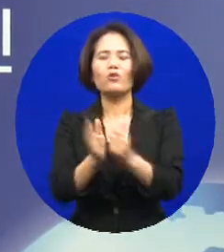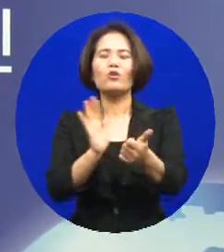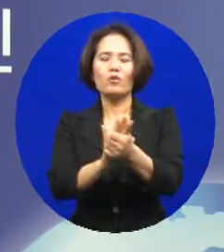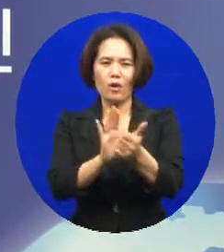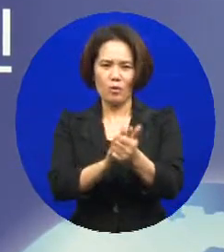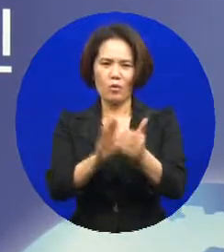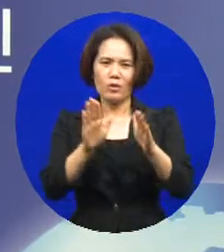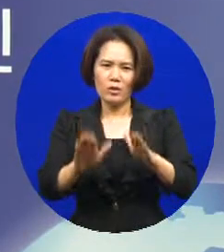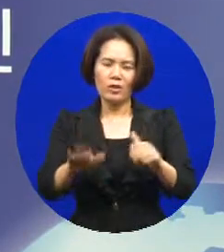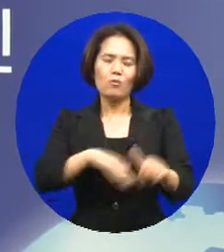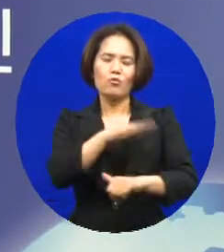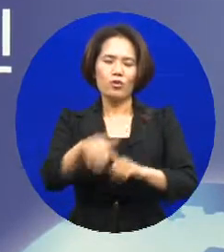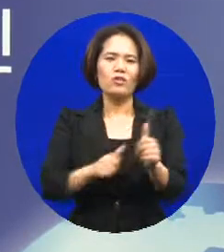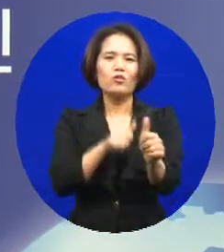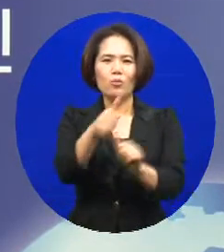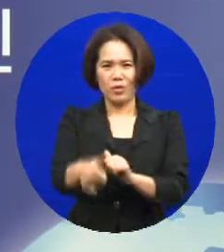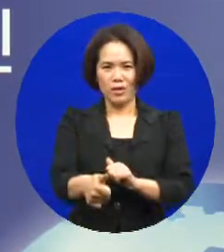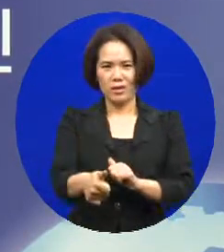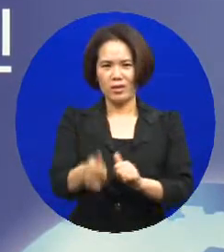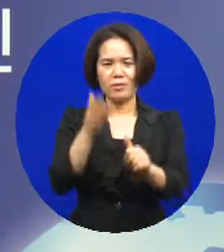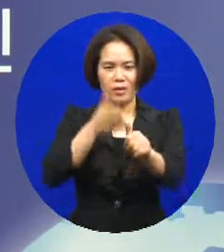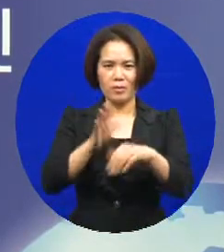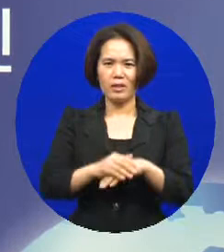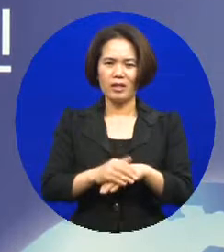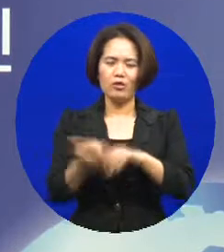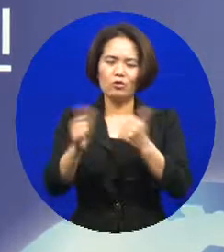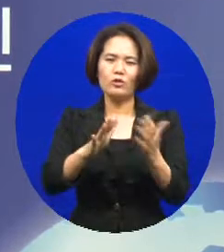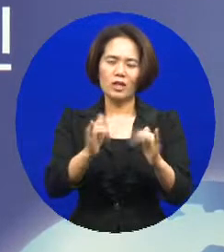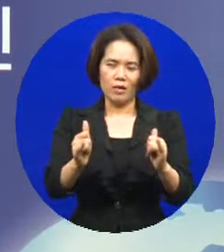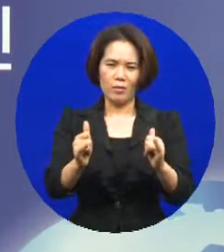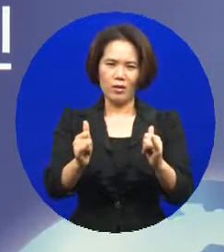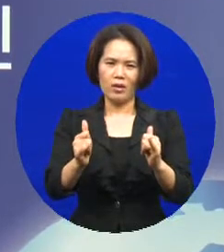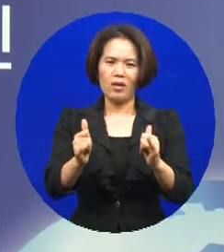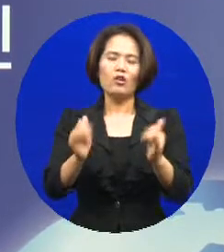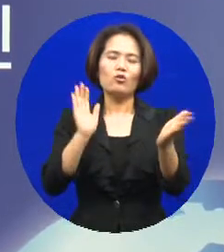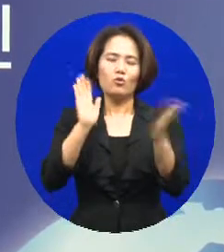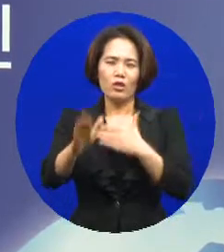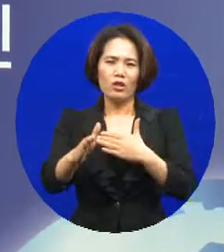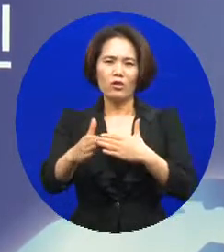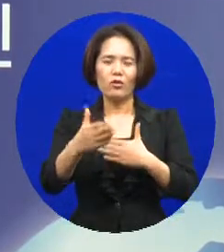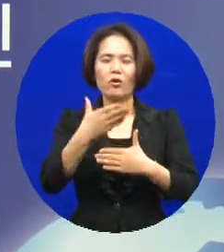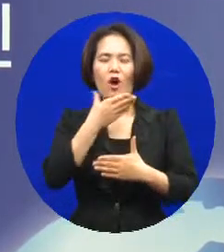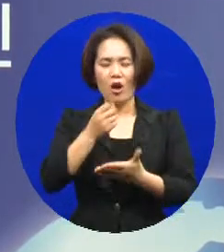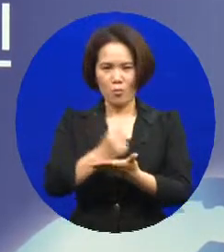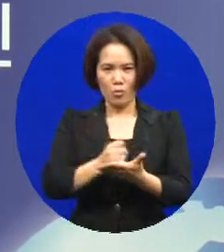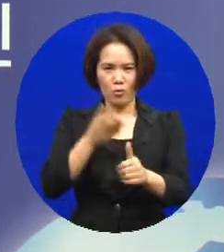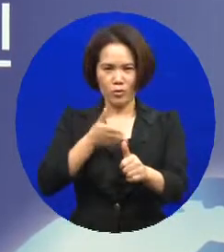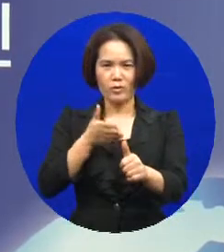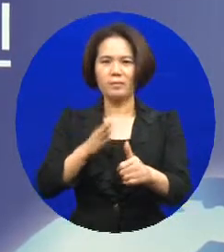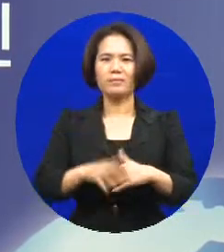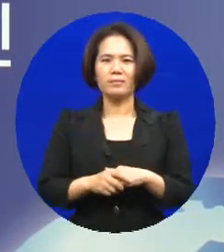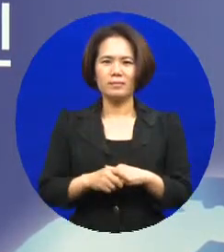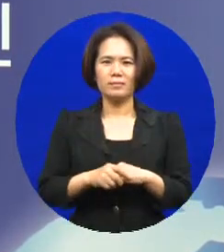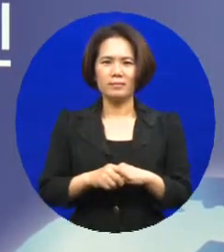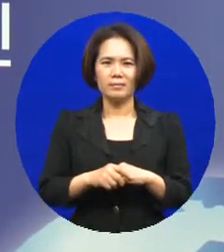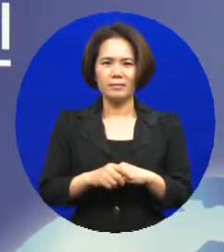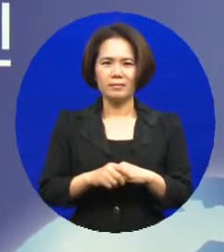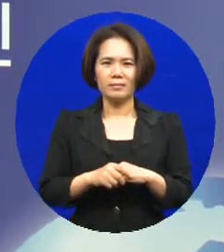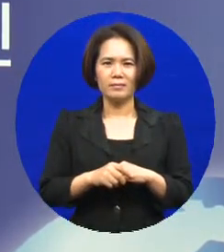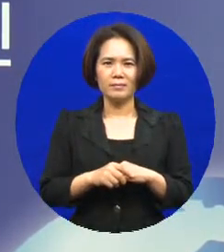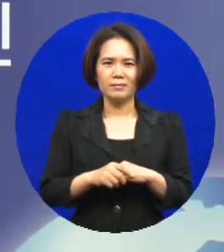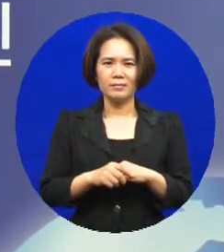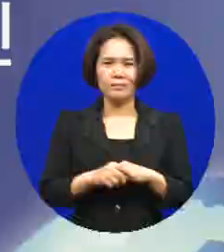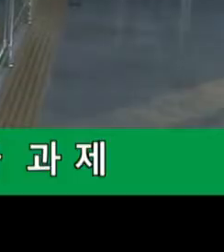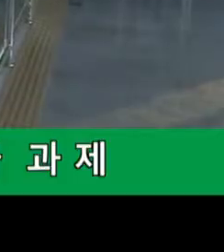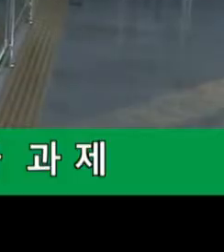이 상황을 잘 이겨내길 바랍니다. 희생자들의 명복을 빌면서 뉴스 시작하겠습니다. 먼저 주요 뉴스부터 함께